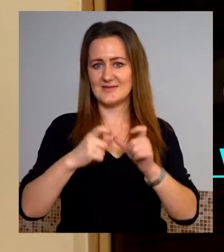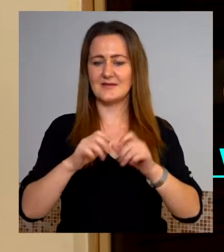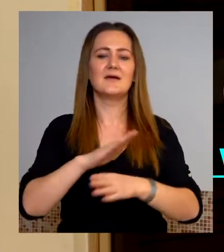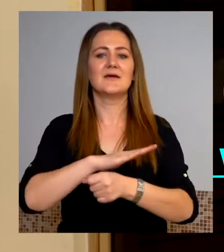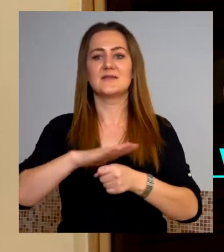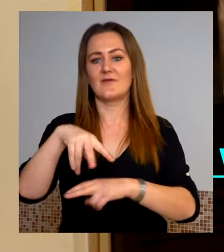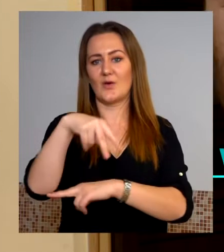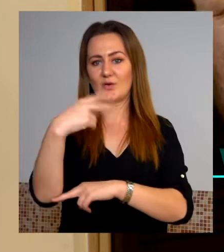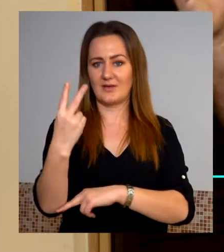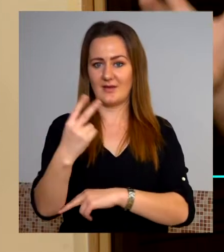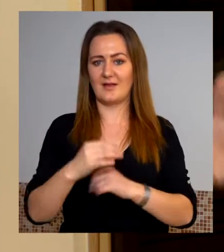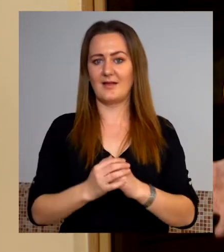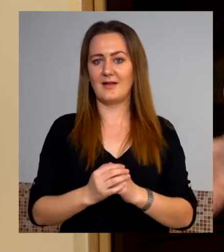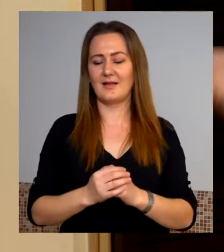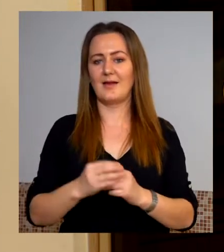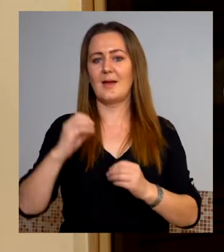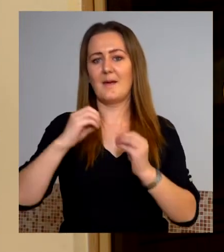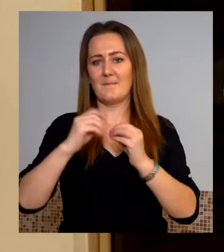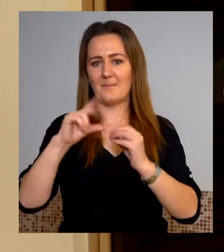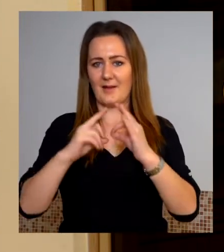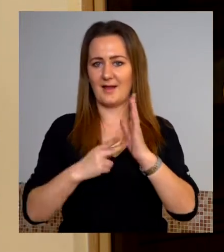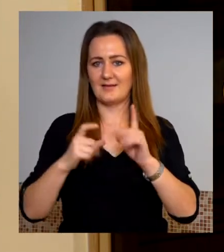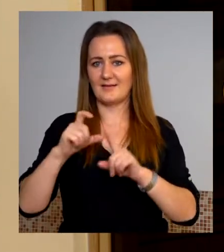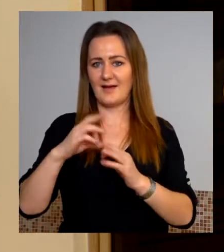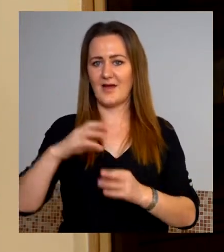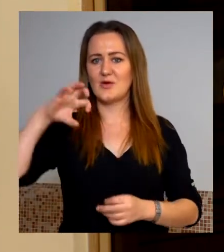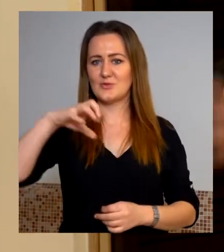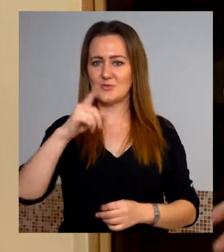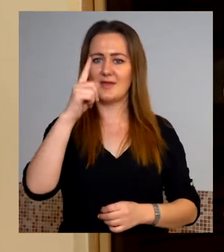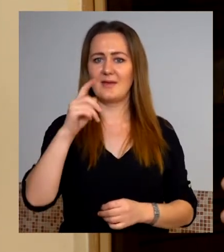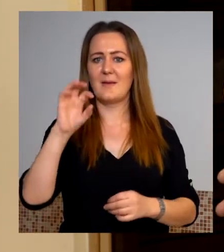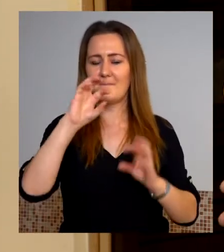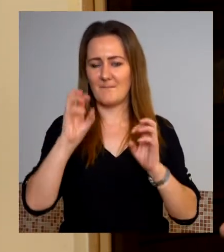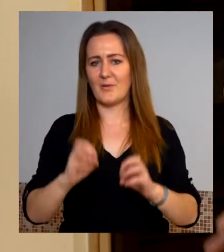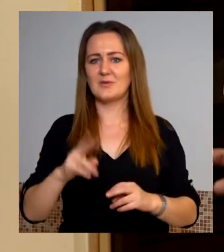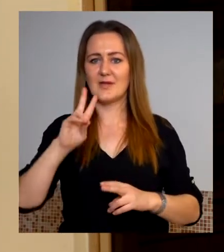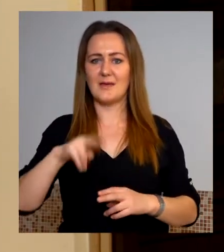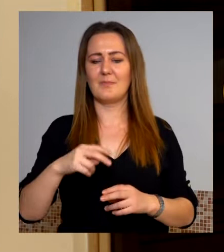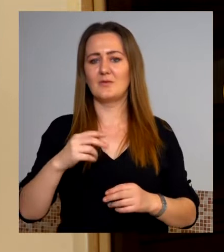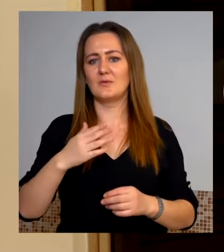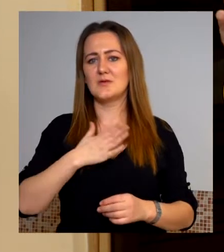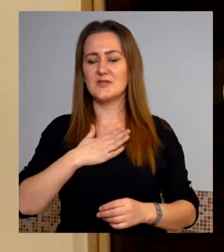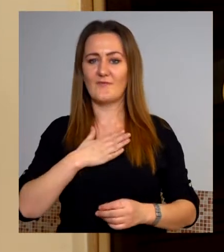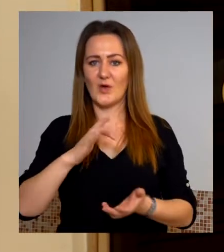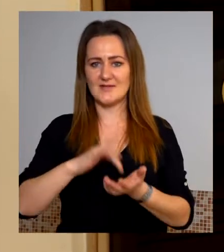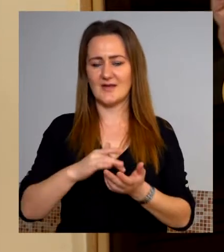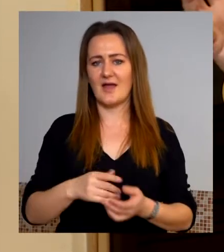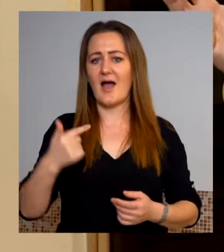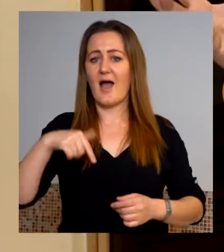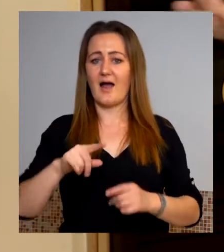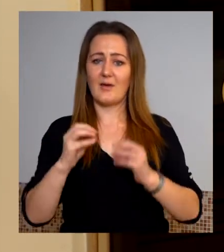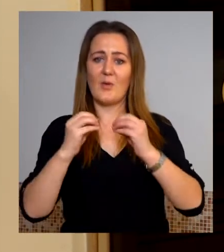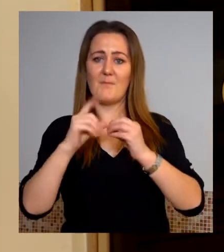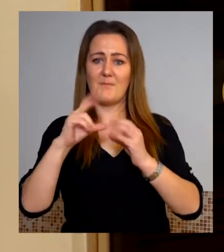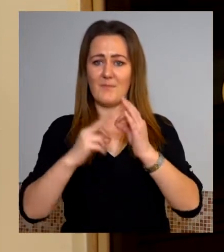hoteli u grupaciji, dakle i Blanka, i Sunce, i Pahuljica imaju svoje wellness spa centre, ali u Blanci se nalazi